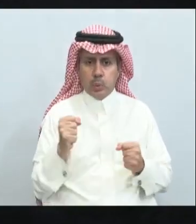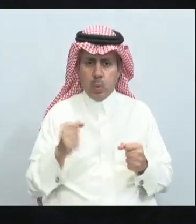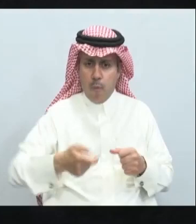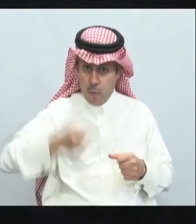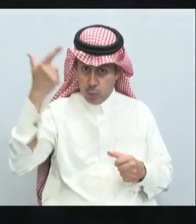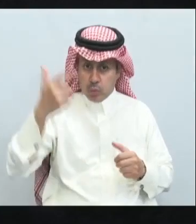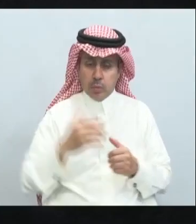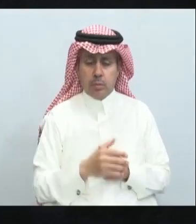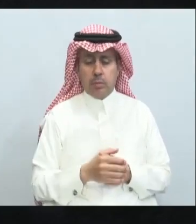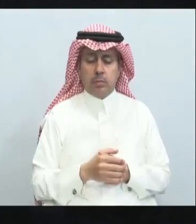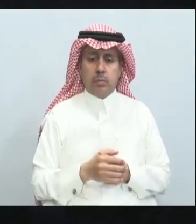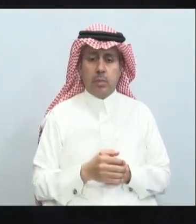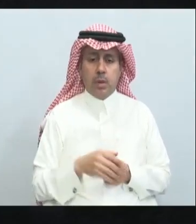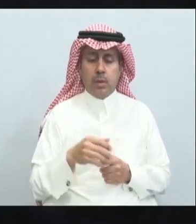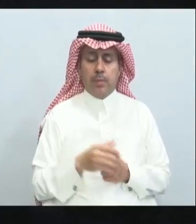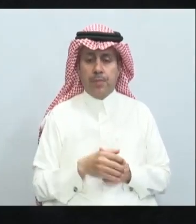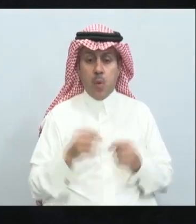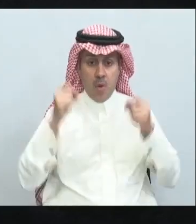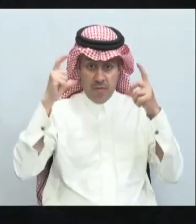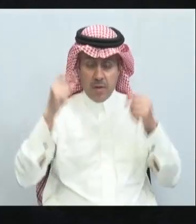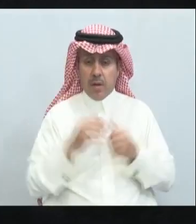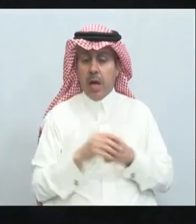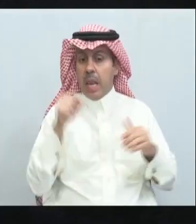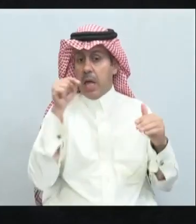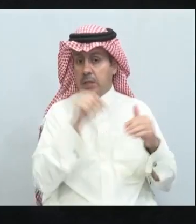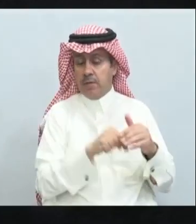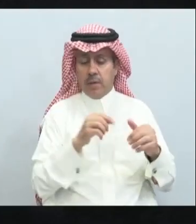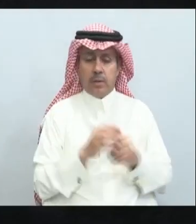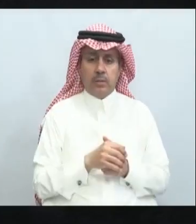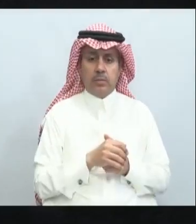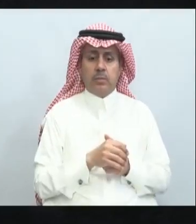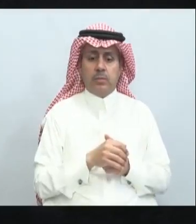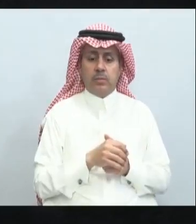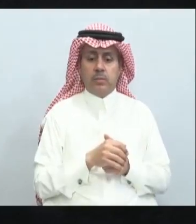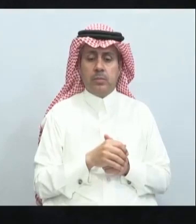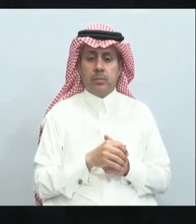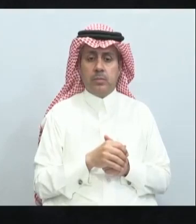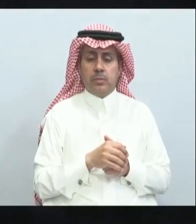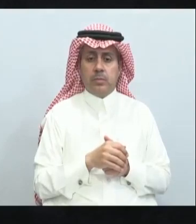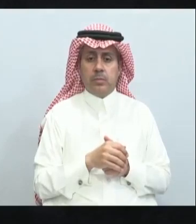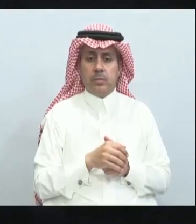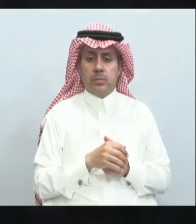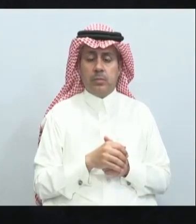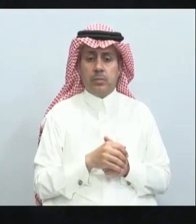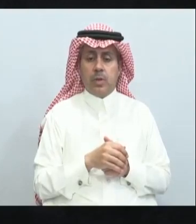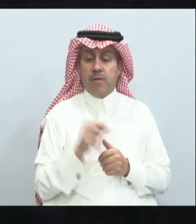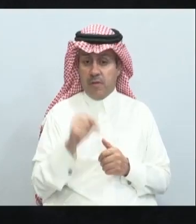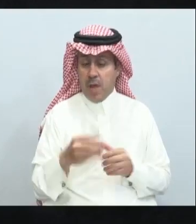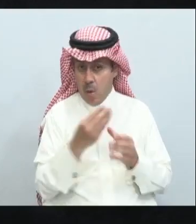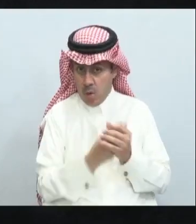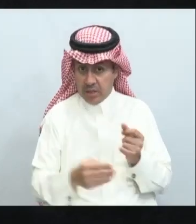التكاليف المترتبه عليها وعرفنا ان الغرض منها هو ماذا احسنتم لكون هناك بعض